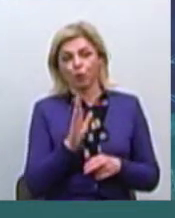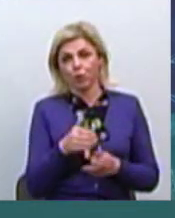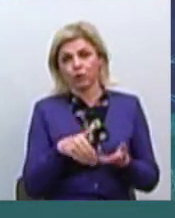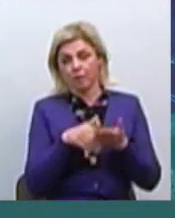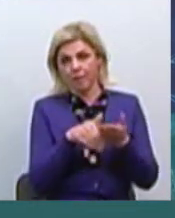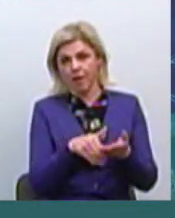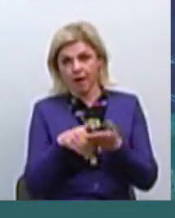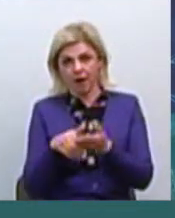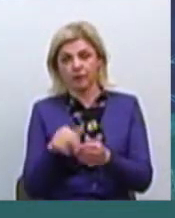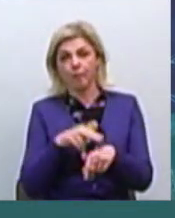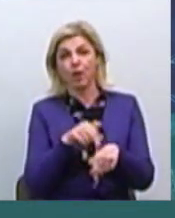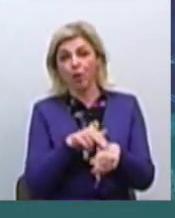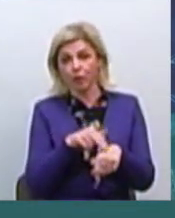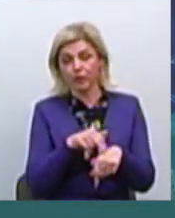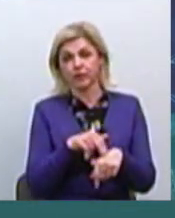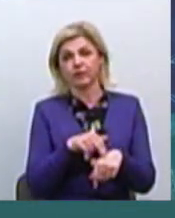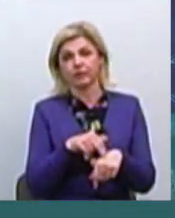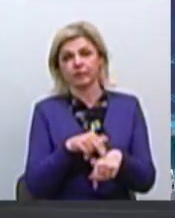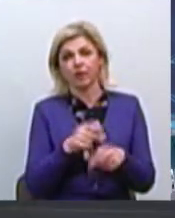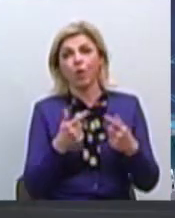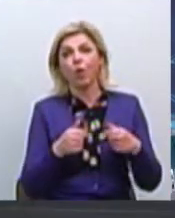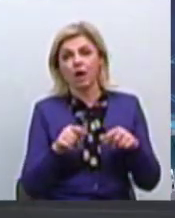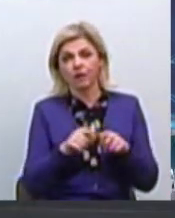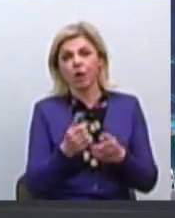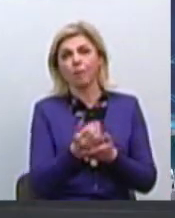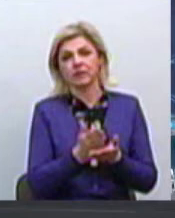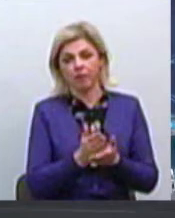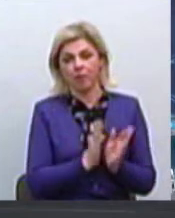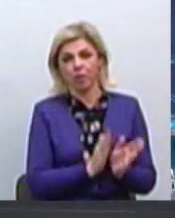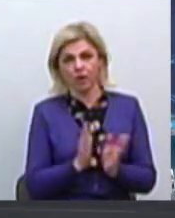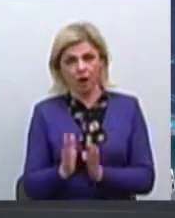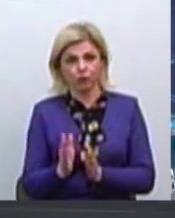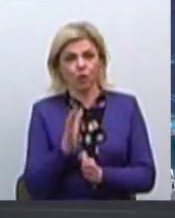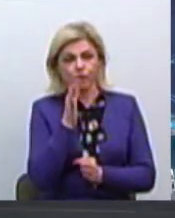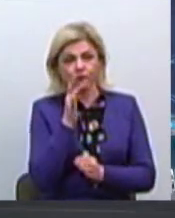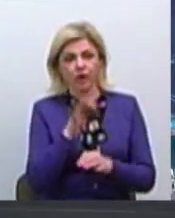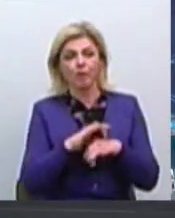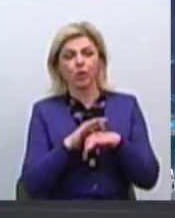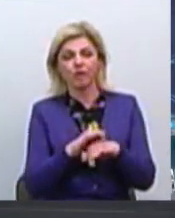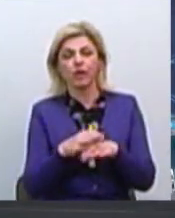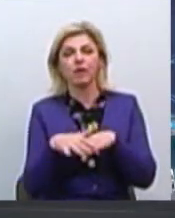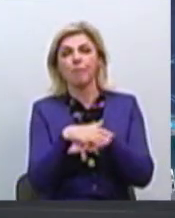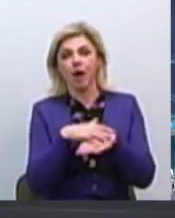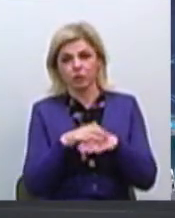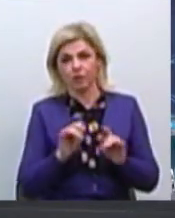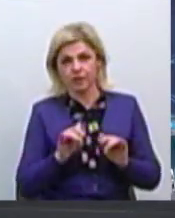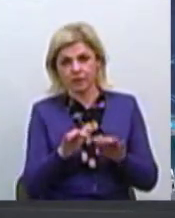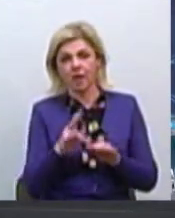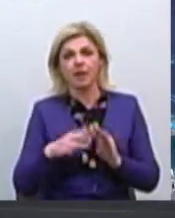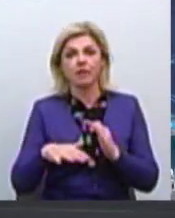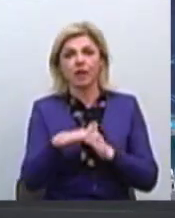допомагати правоохоронним органам в забезпеченні правопорядку під час проведення масових заходів на території міста